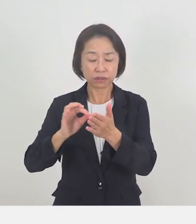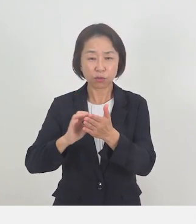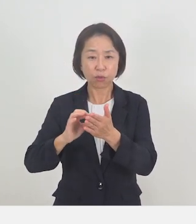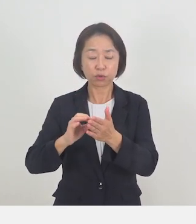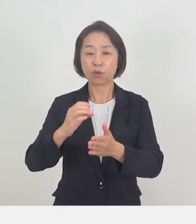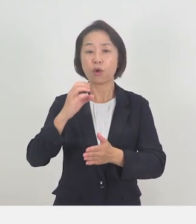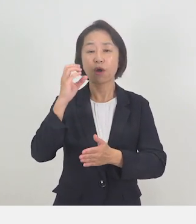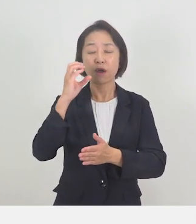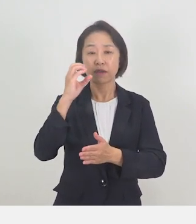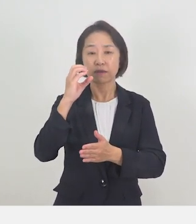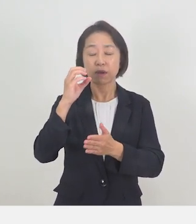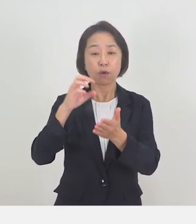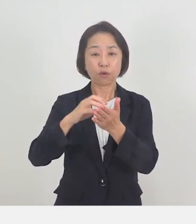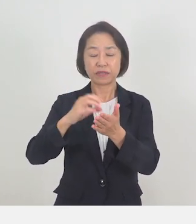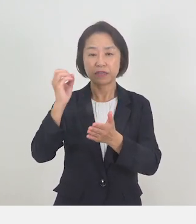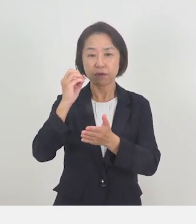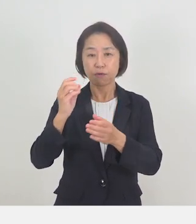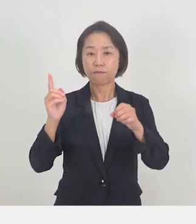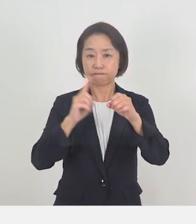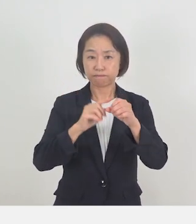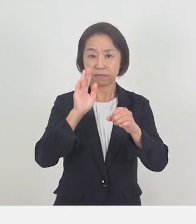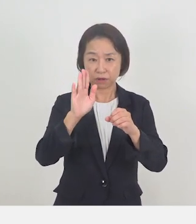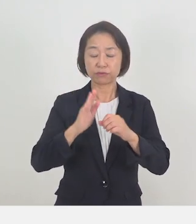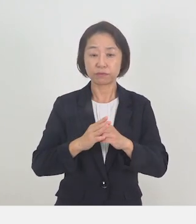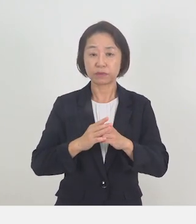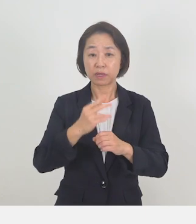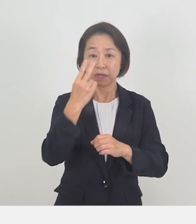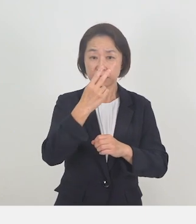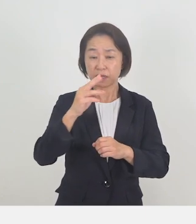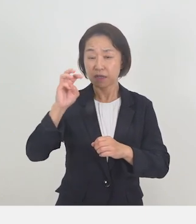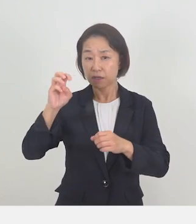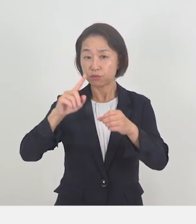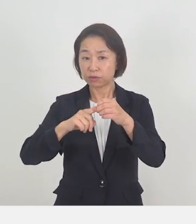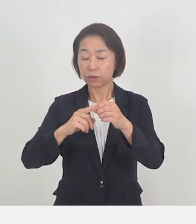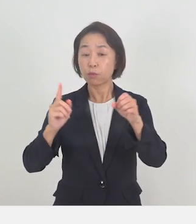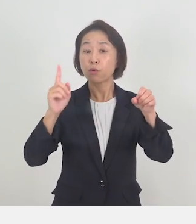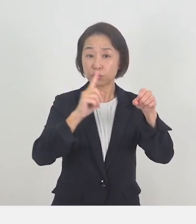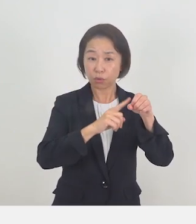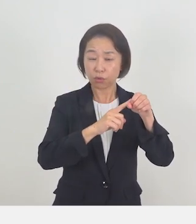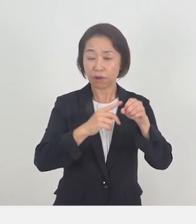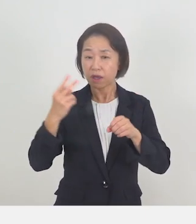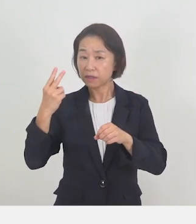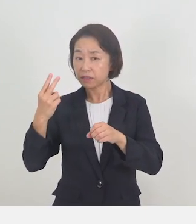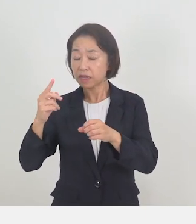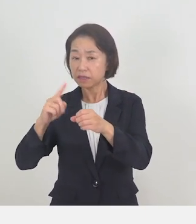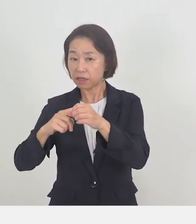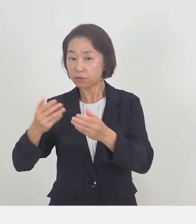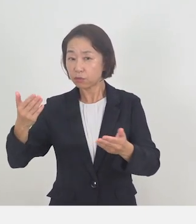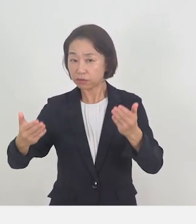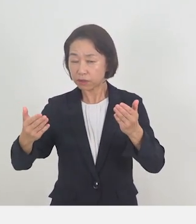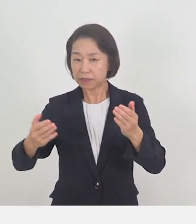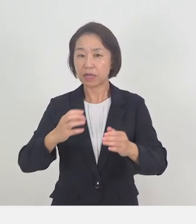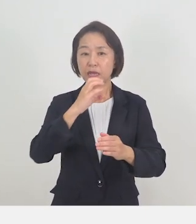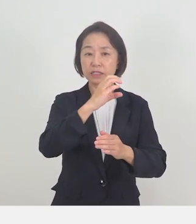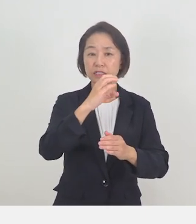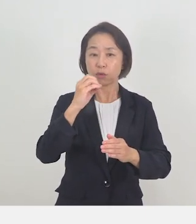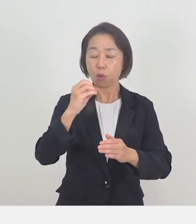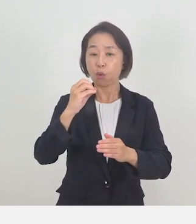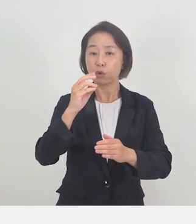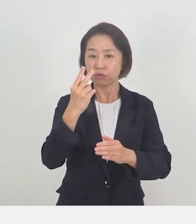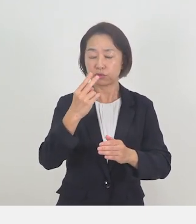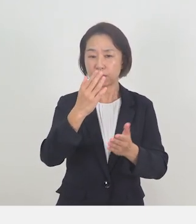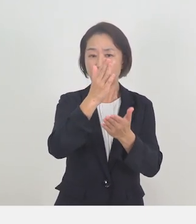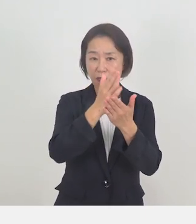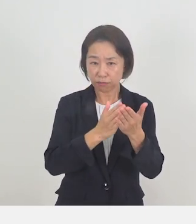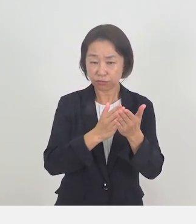を掲げています具体的には2030年目標として2000年費でのカーボンハーフエネルギー